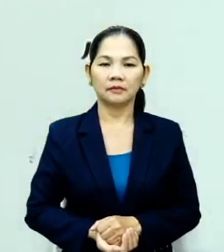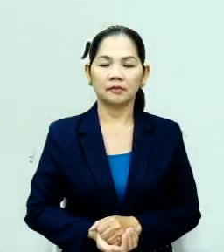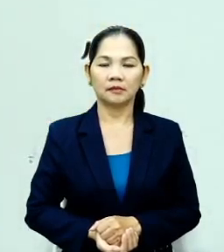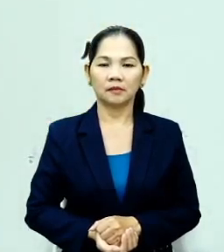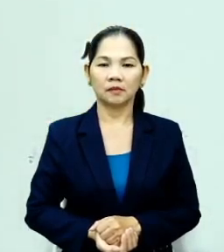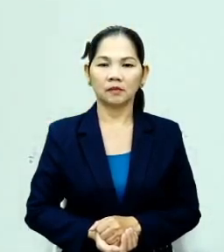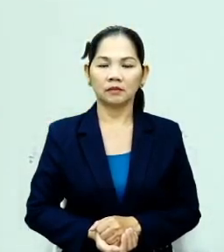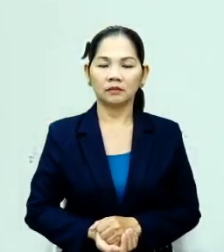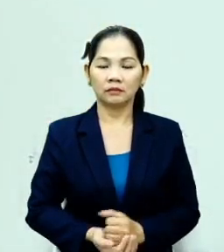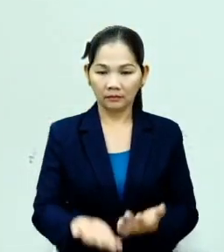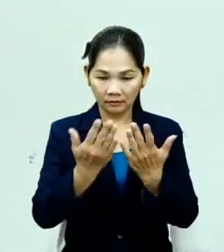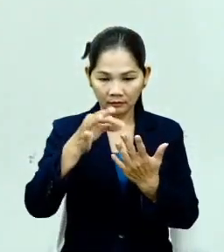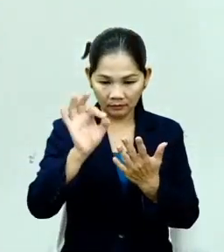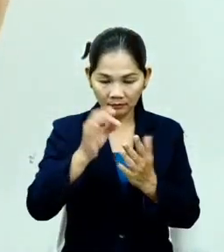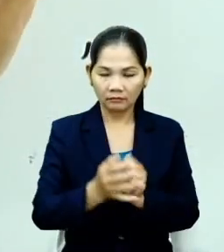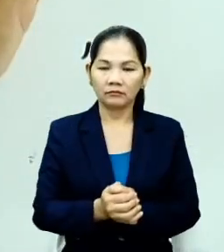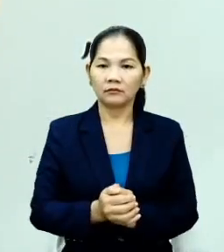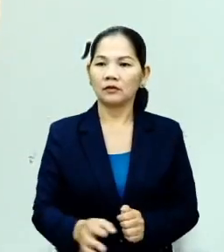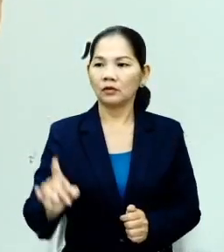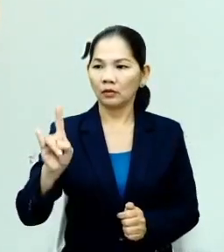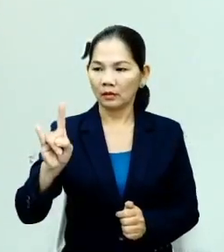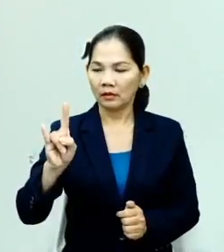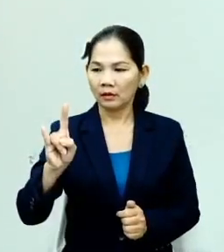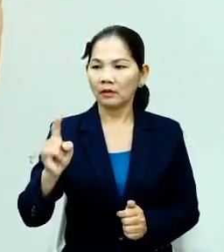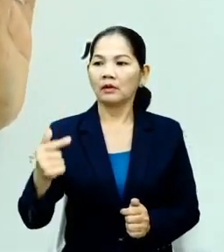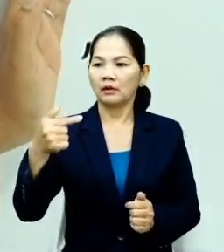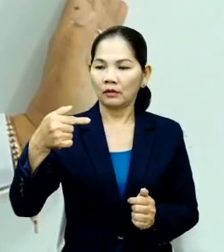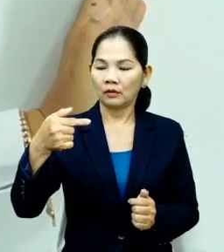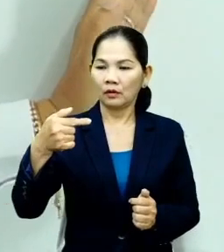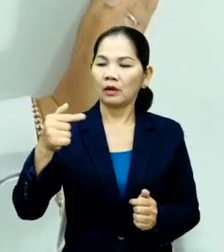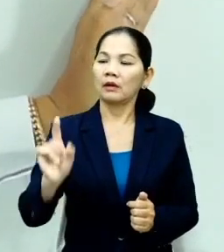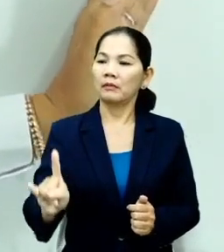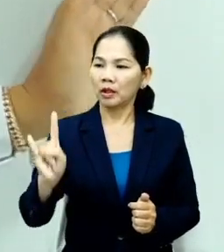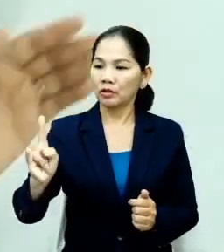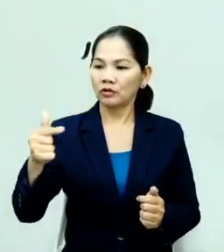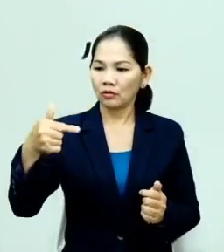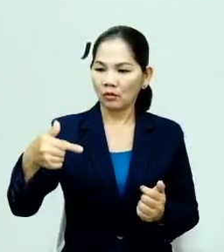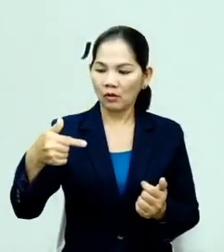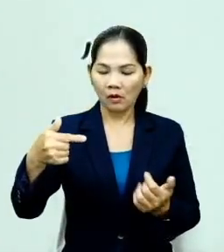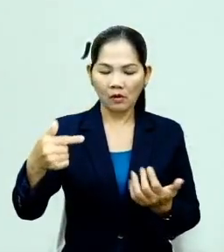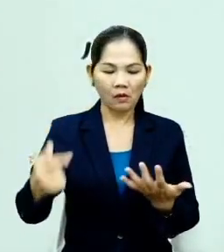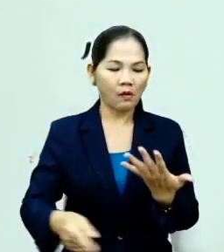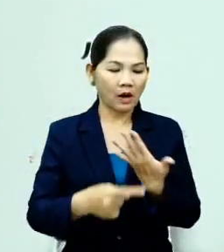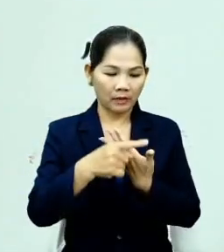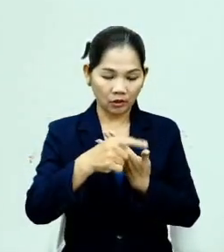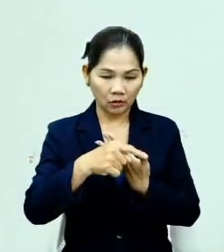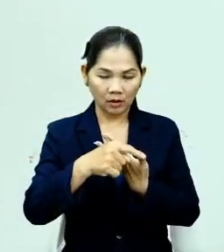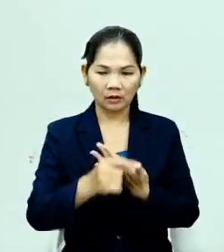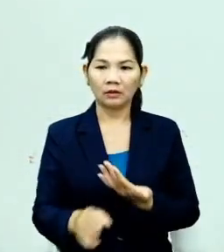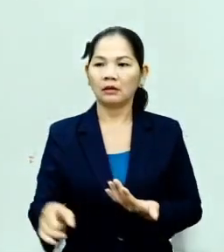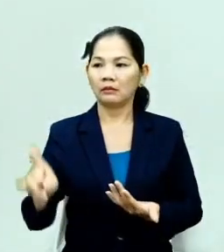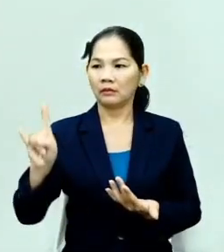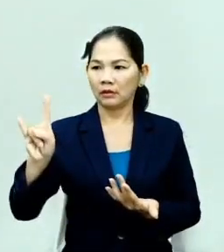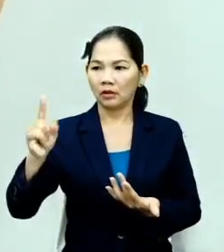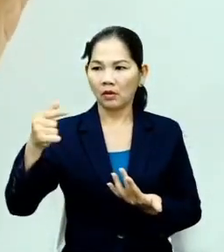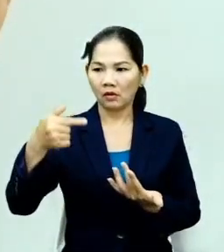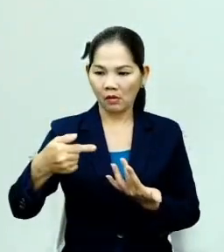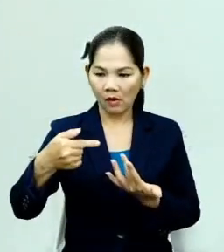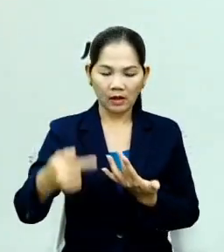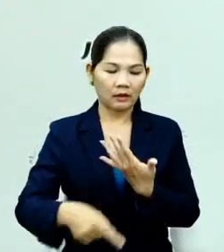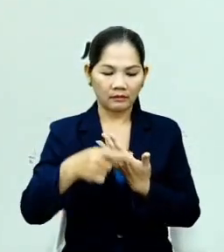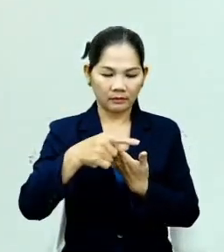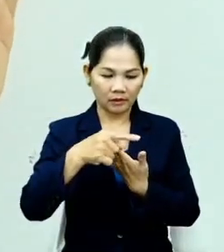Chà, có một tiếng toán. Mà chồ ố, mà chua. Chà, mà đang tiện đó con. Mà chồ